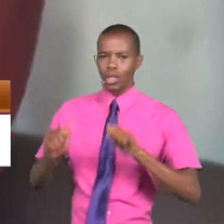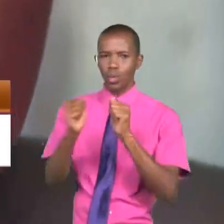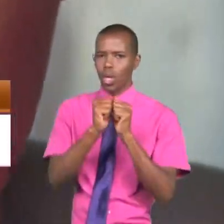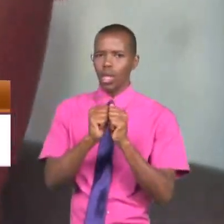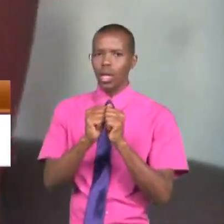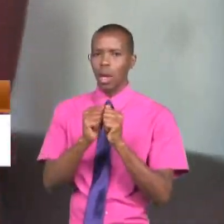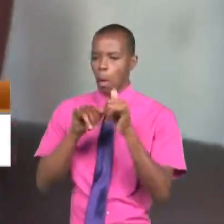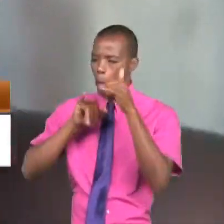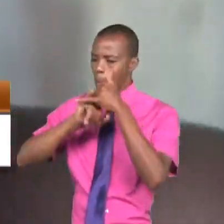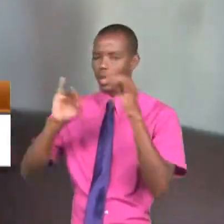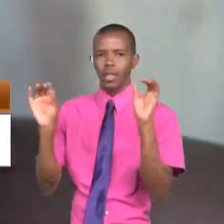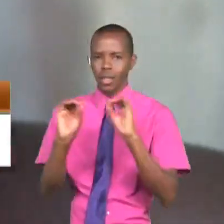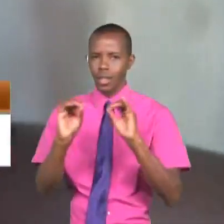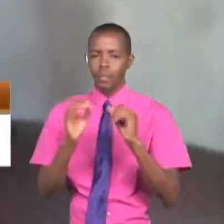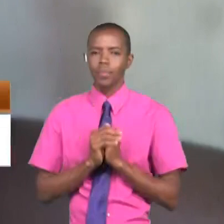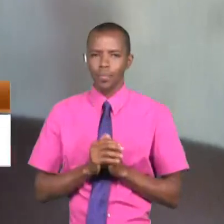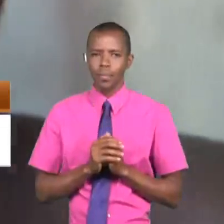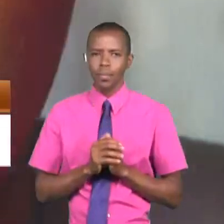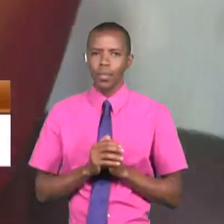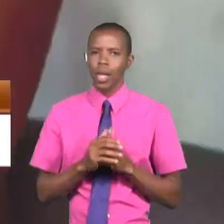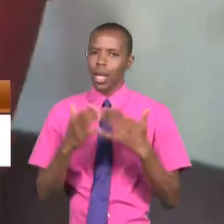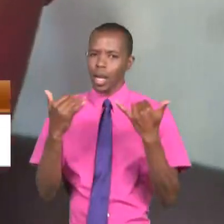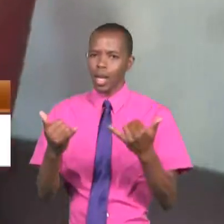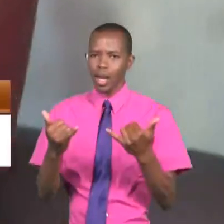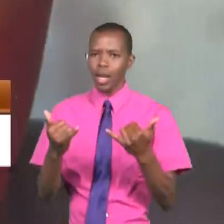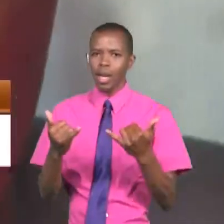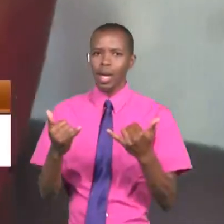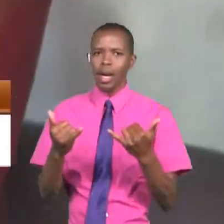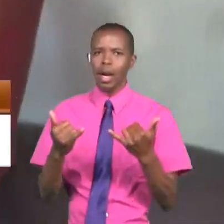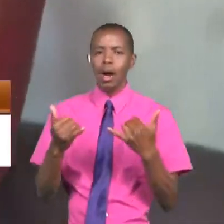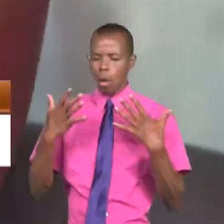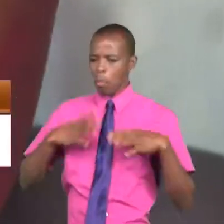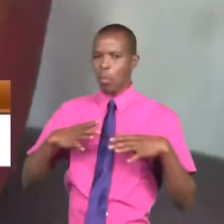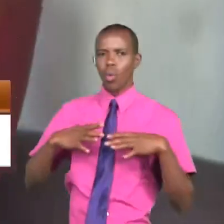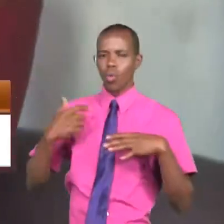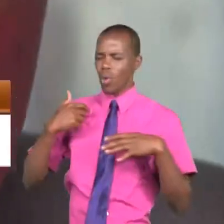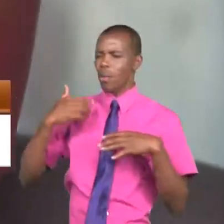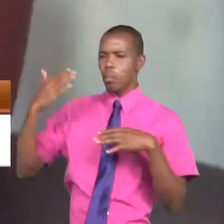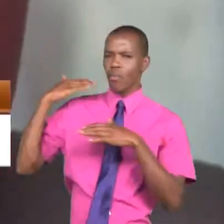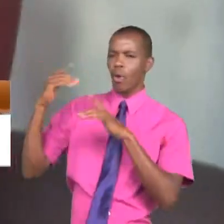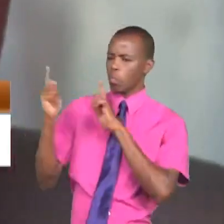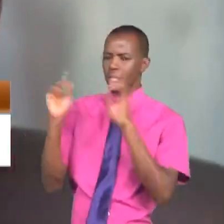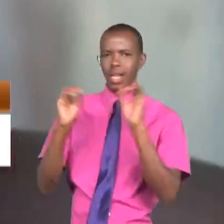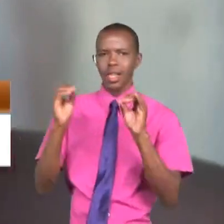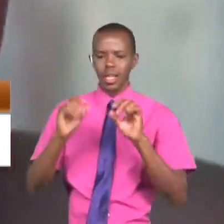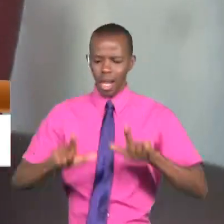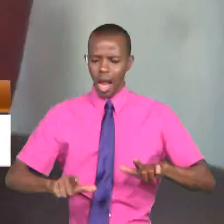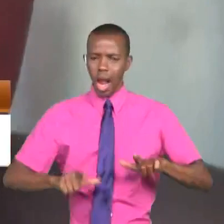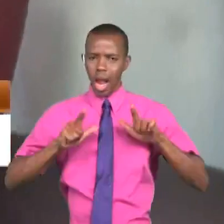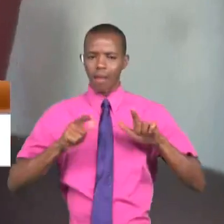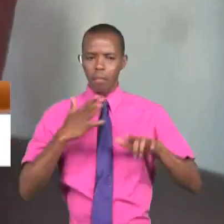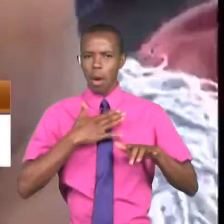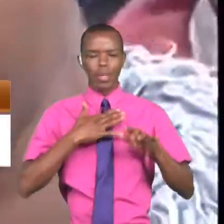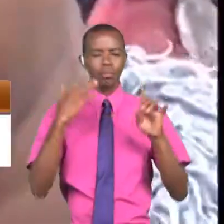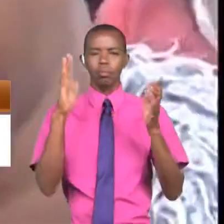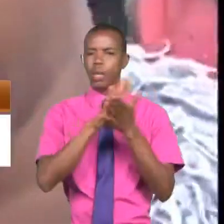parent. So kuniacha kwa mikono, aliniacha kwa mikono ya watu tujazoeana. So ile venye nilianza kuishi si ile venye nilikuwa naishi